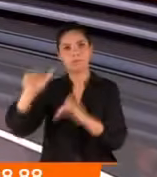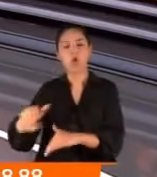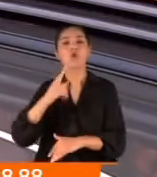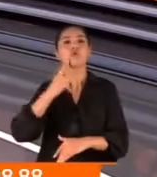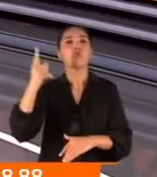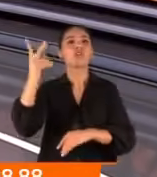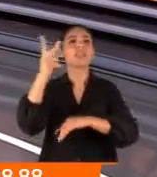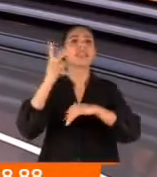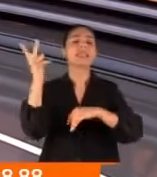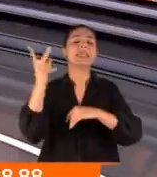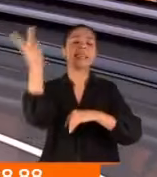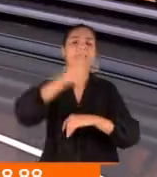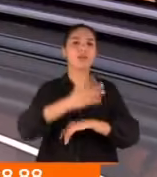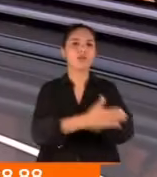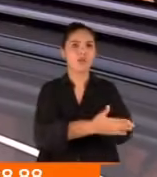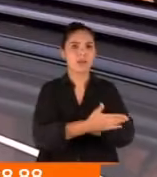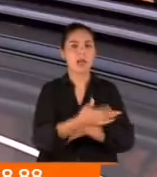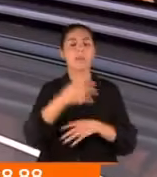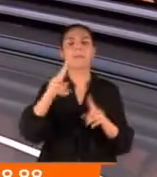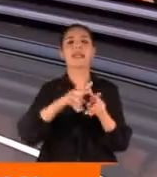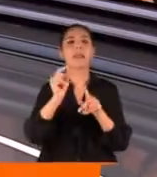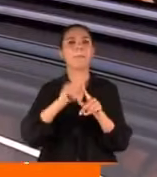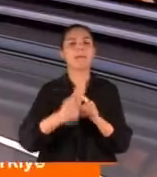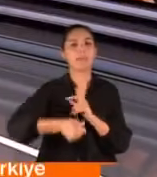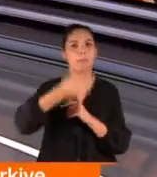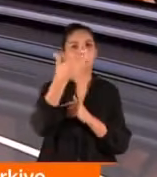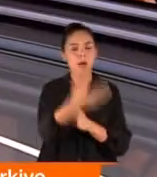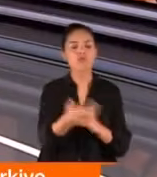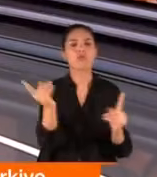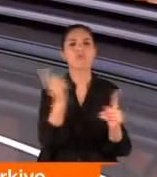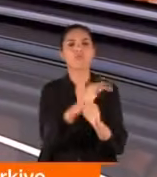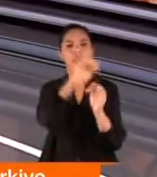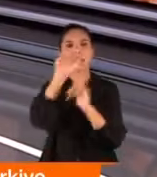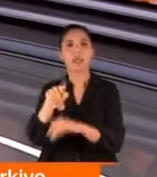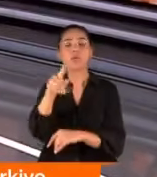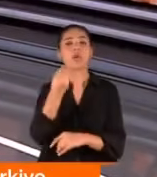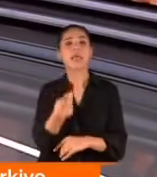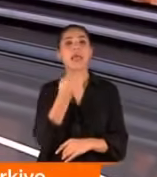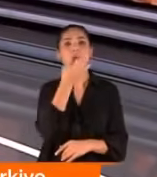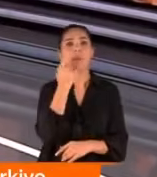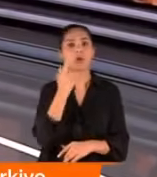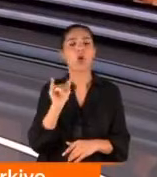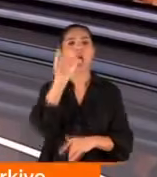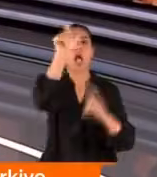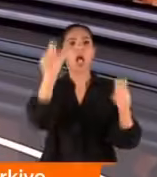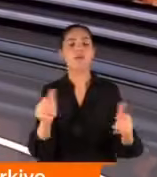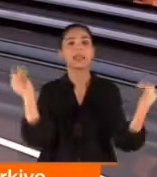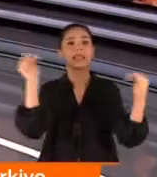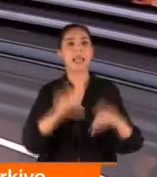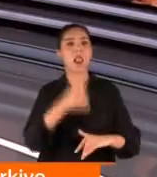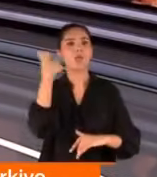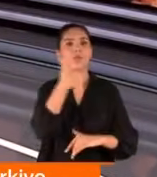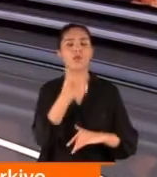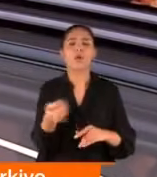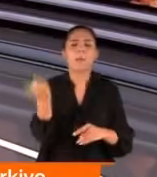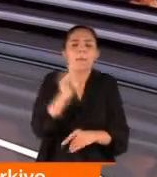yardımcısı, Dışişleri Bakanı ve Milli İstihbarat Başkanı bu isimlerden sadece birkaçı. Bu iyi haberlere rağmen havalimanından gelen görüntüler